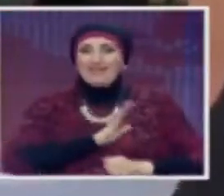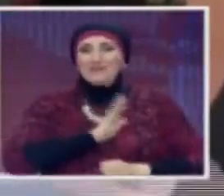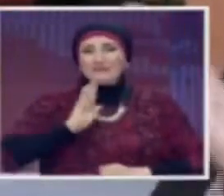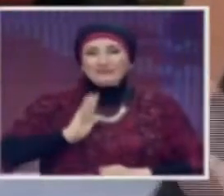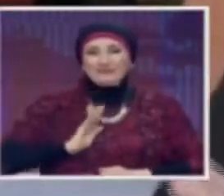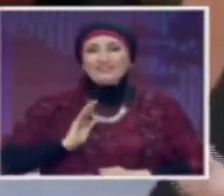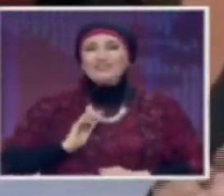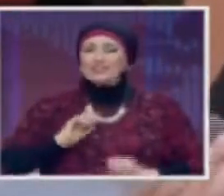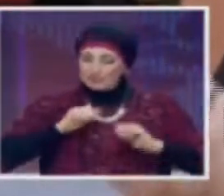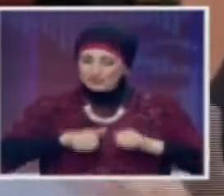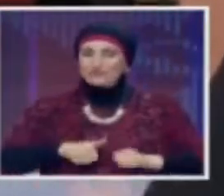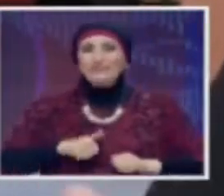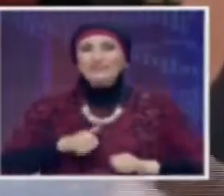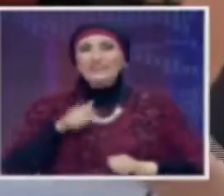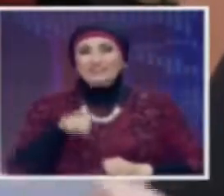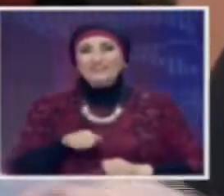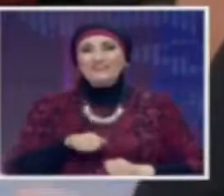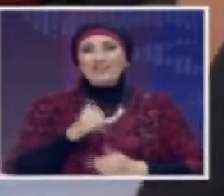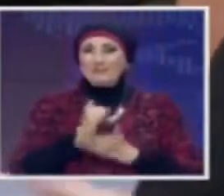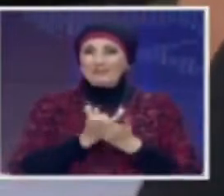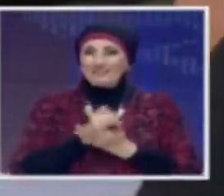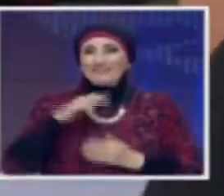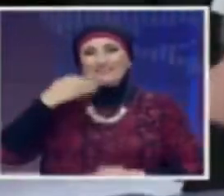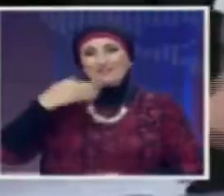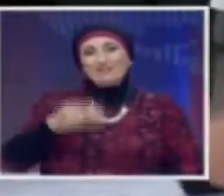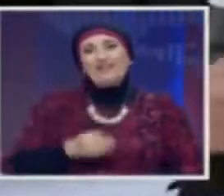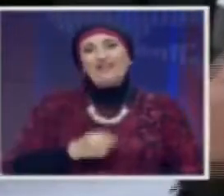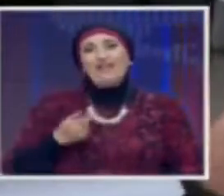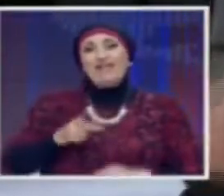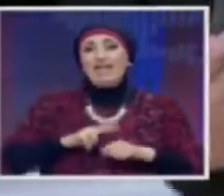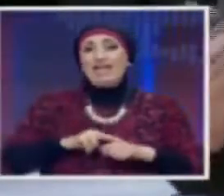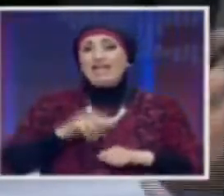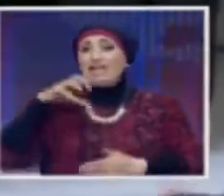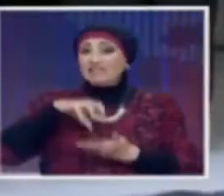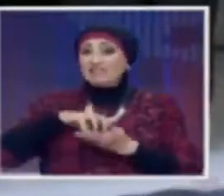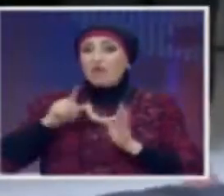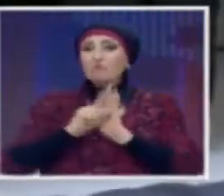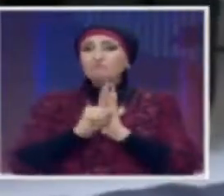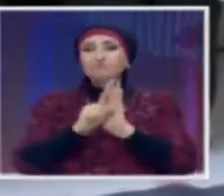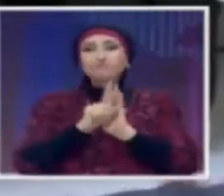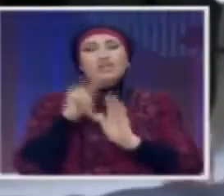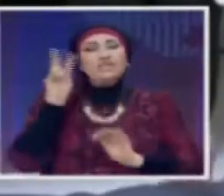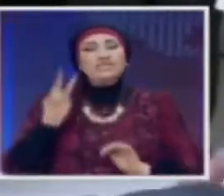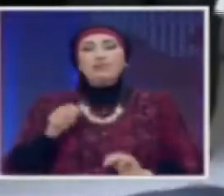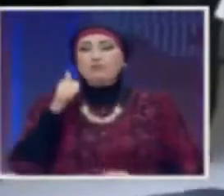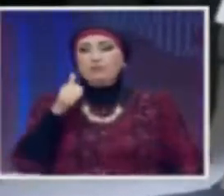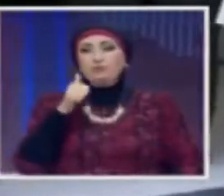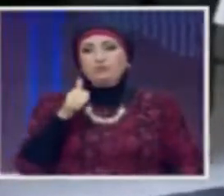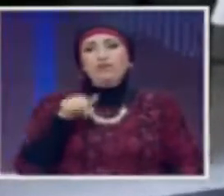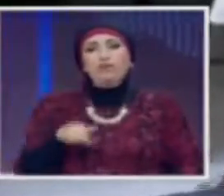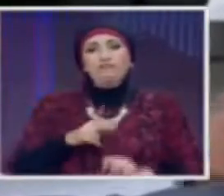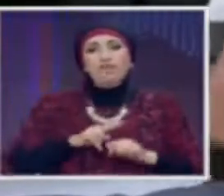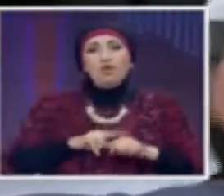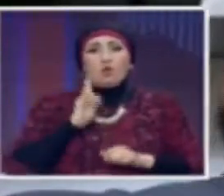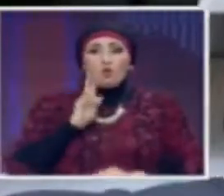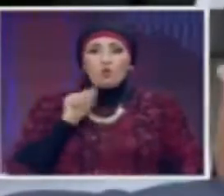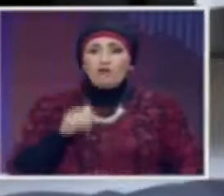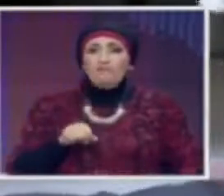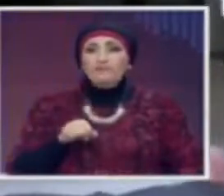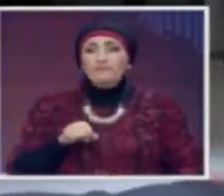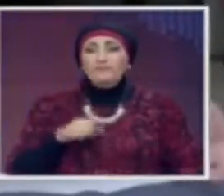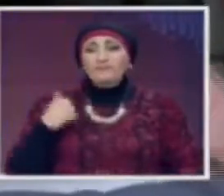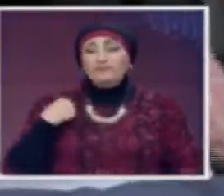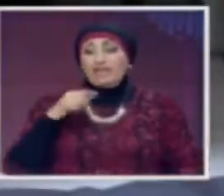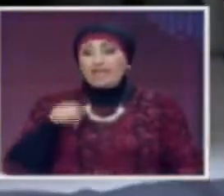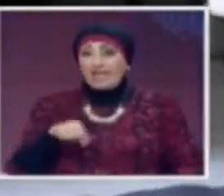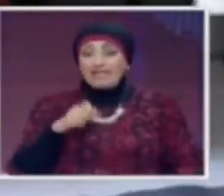احنا نشارك في مستقبل بلدنا. فالدولة فعلا واقفة جنب سينا الايام دي. غير كده ان التربية